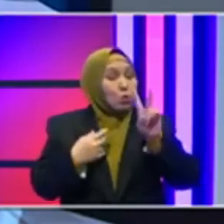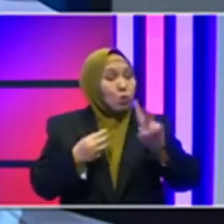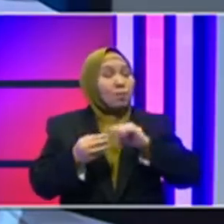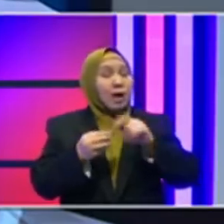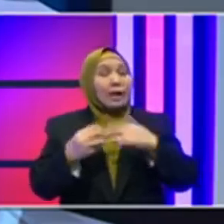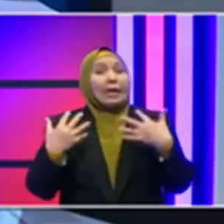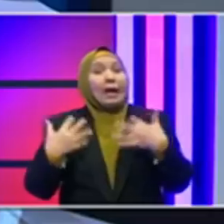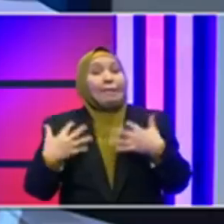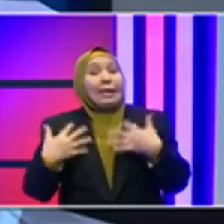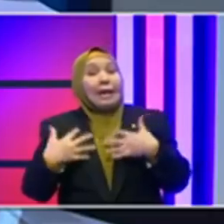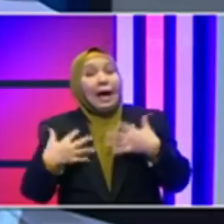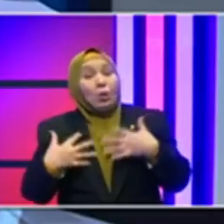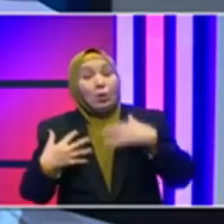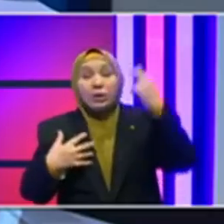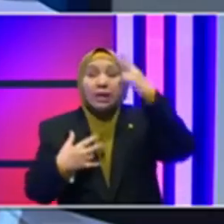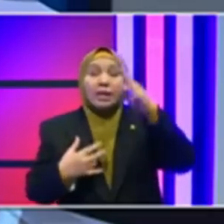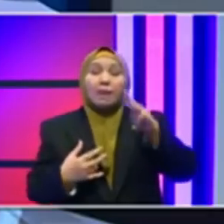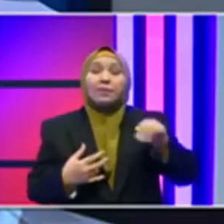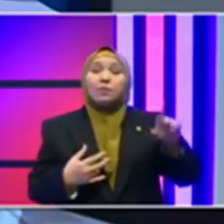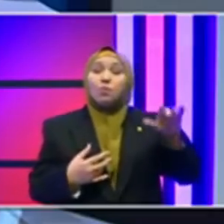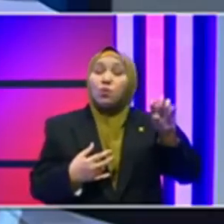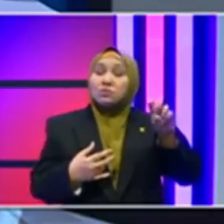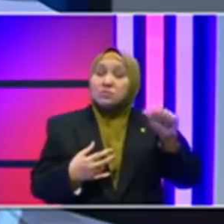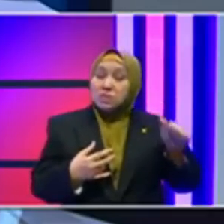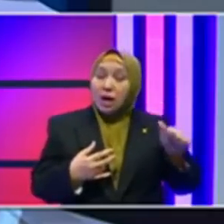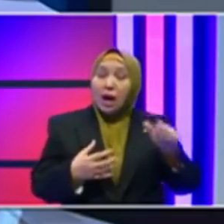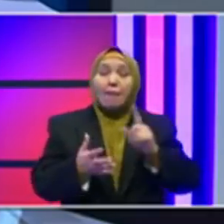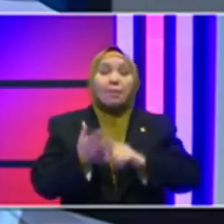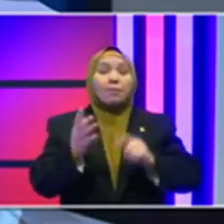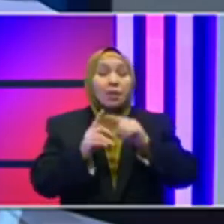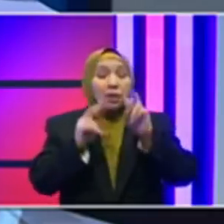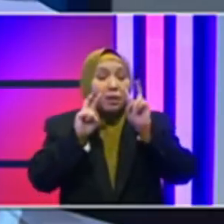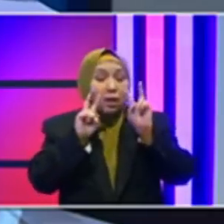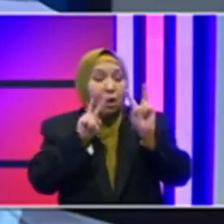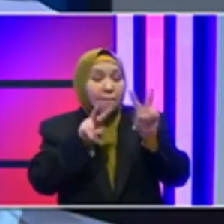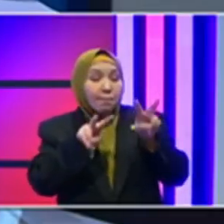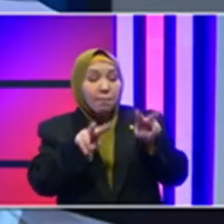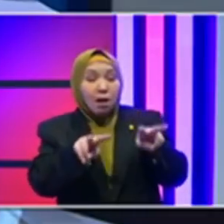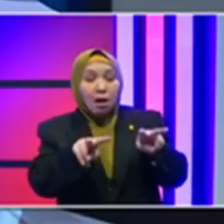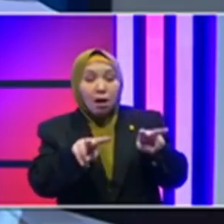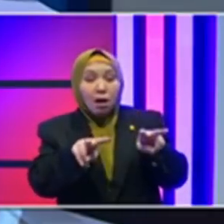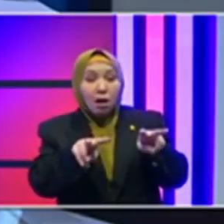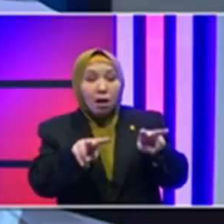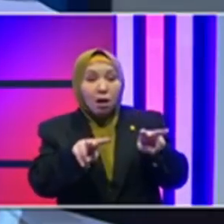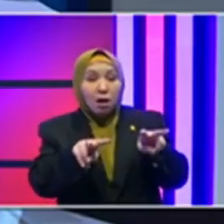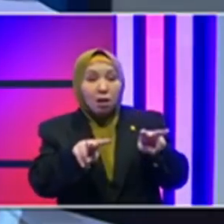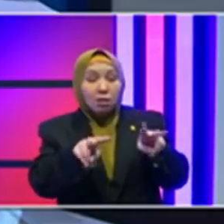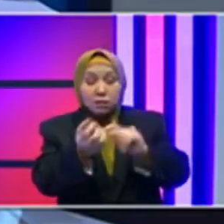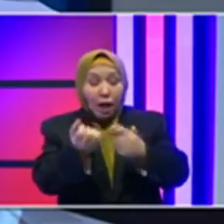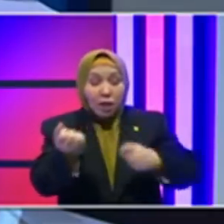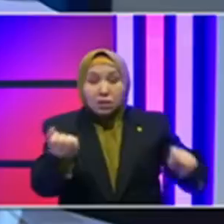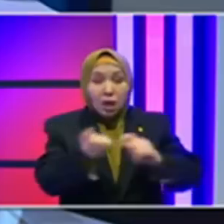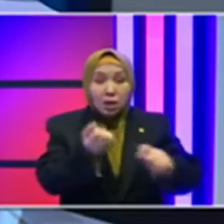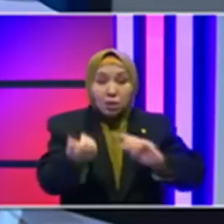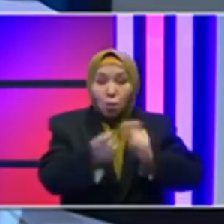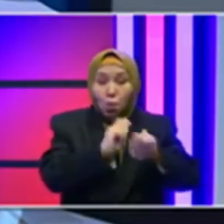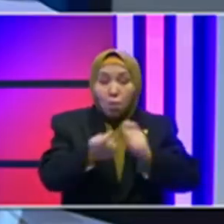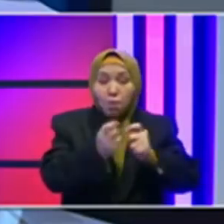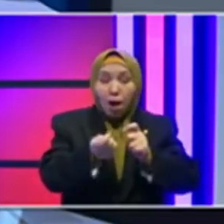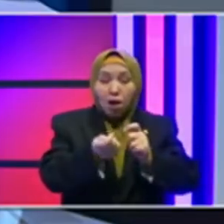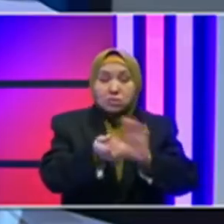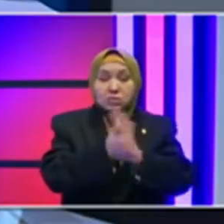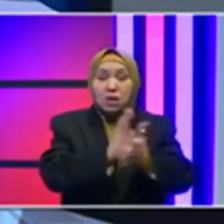menakutkanlah Nabi Musa Alaihi Salam pertama apabila melihat ya eee apa tali-tali tadi berubah menjadi